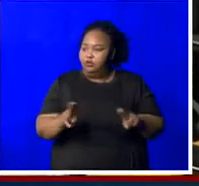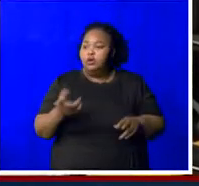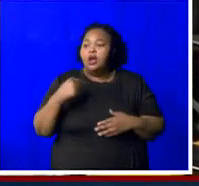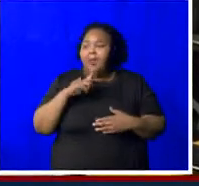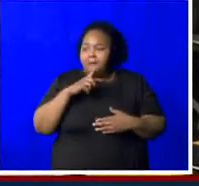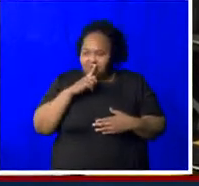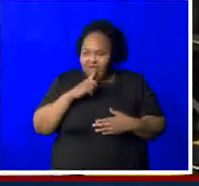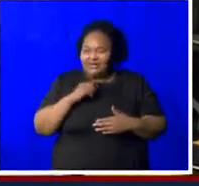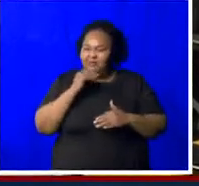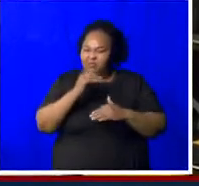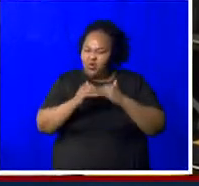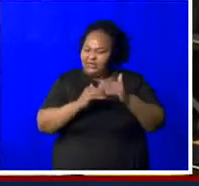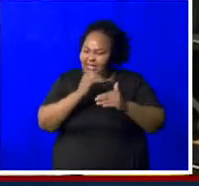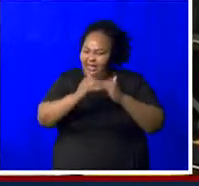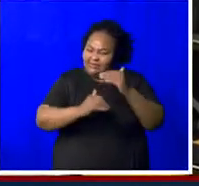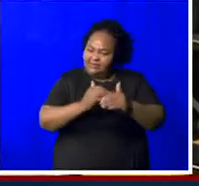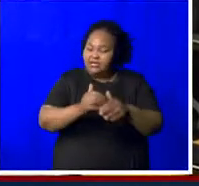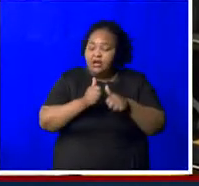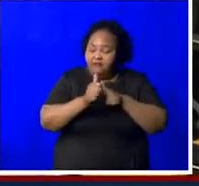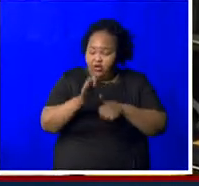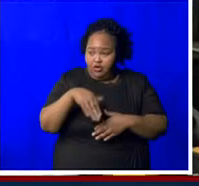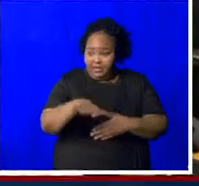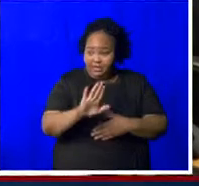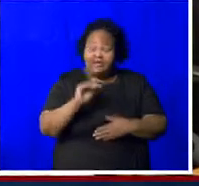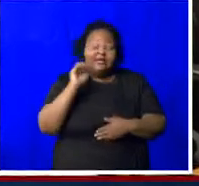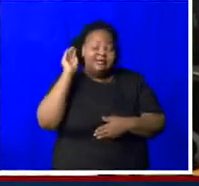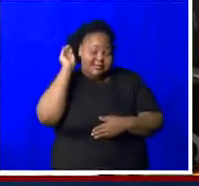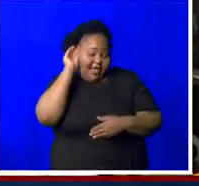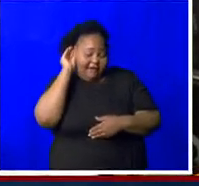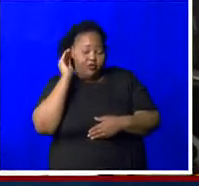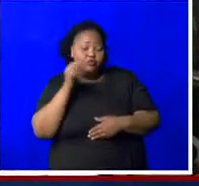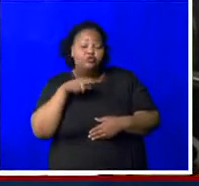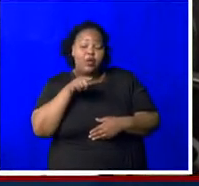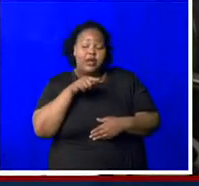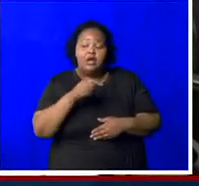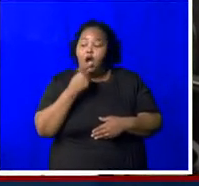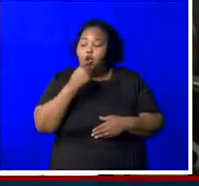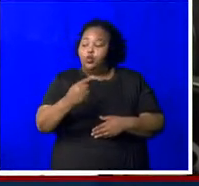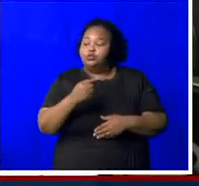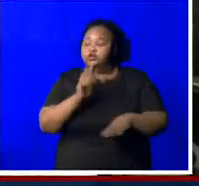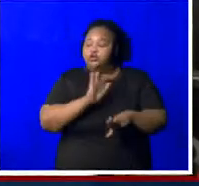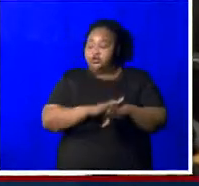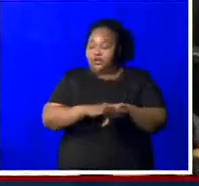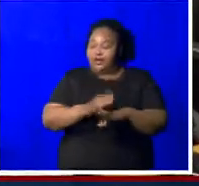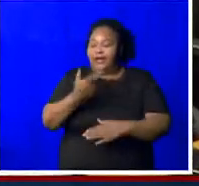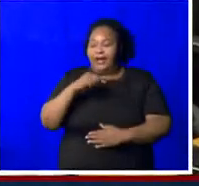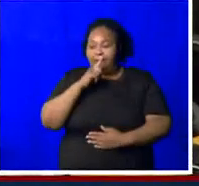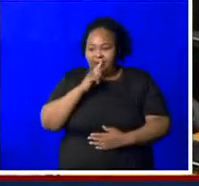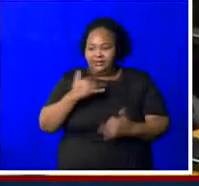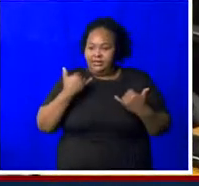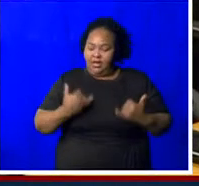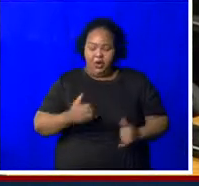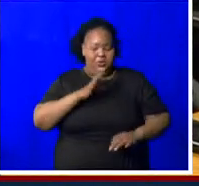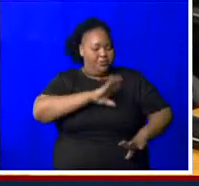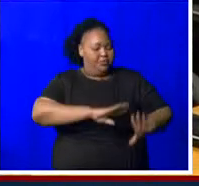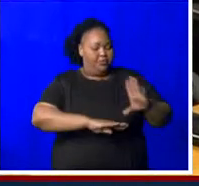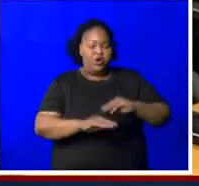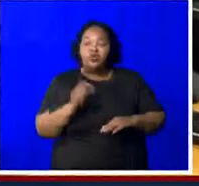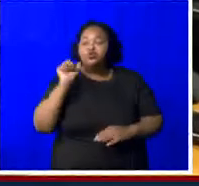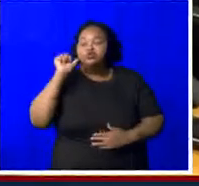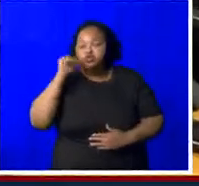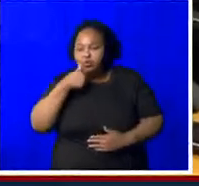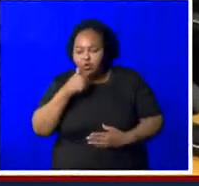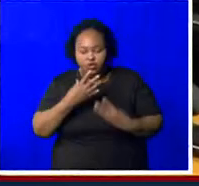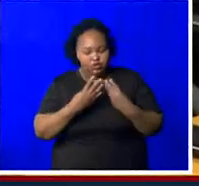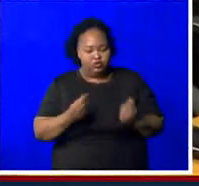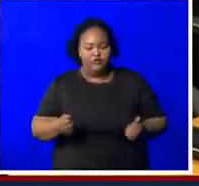ngekuthi sewujakile kunjani njani. Uyevakala. But akusinto into nje lokuthi kusasa kutabe